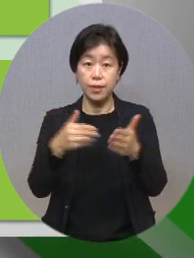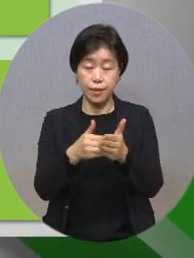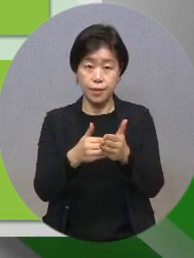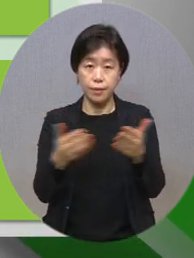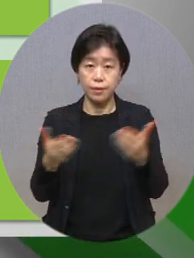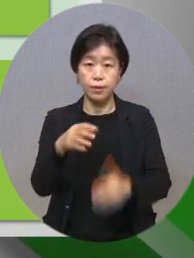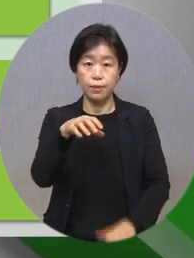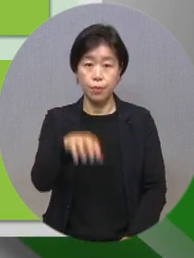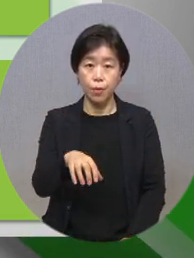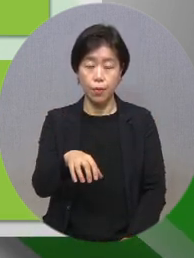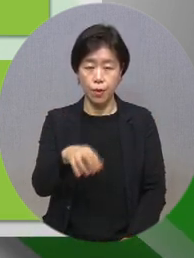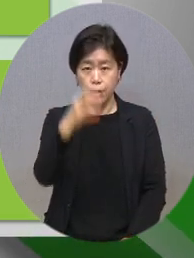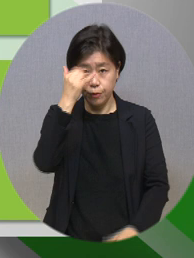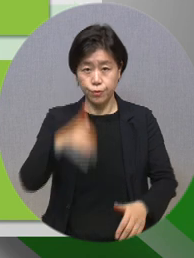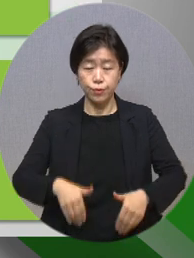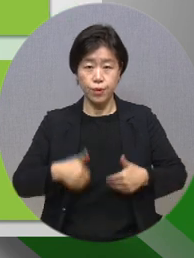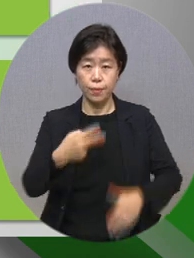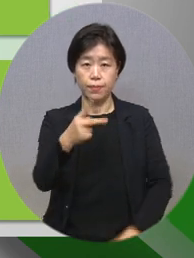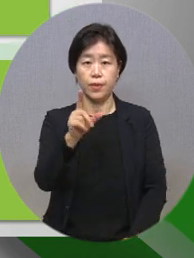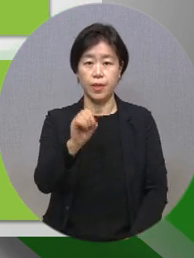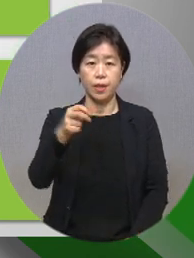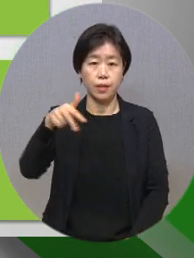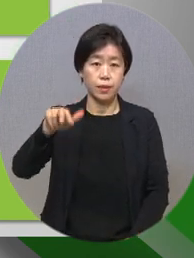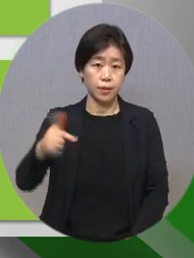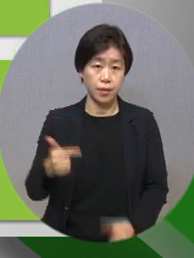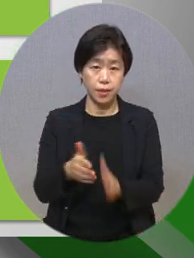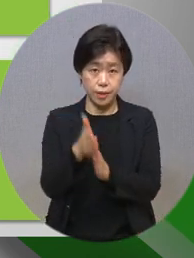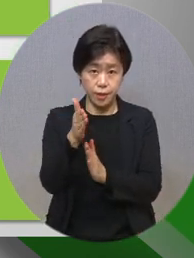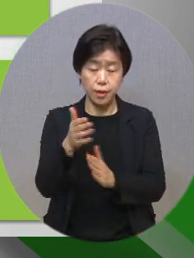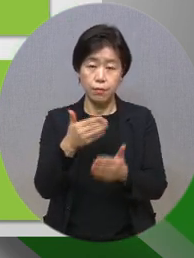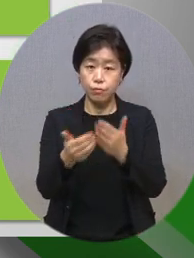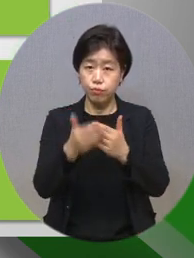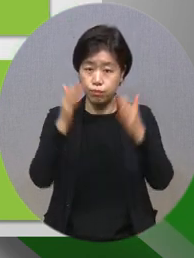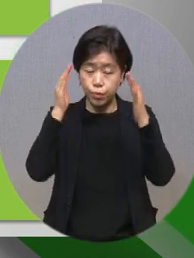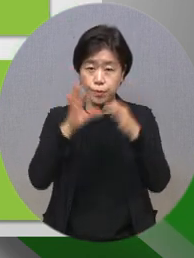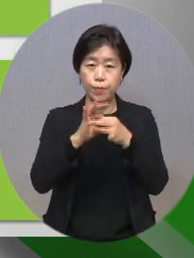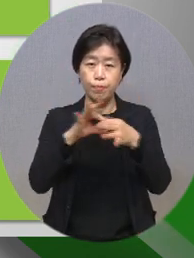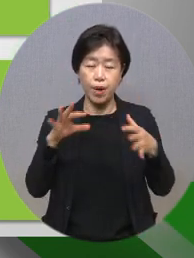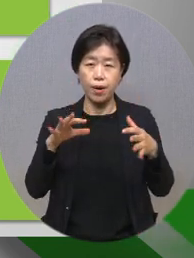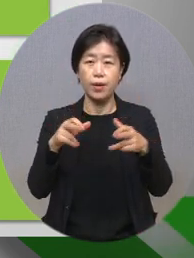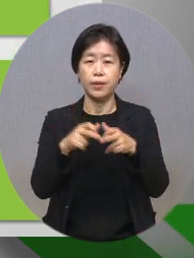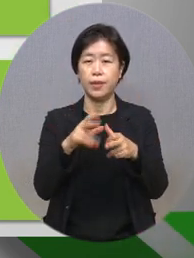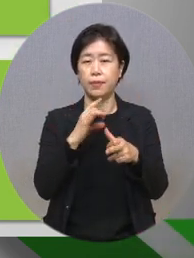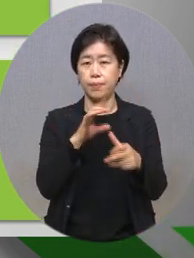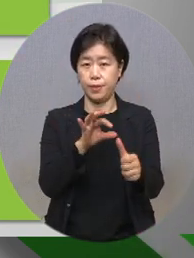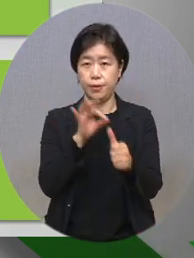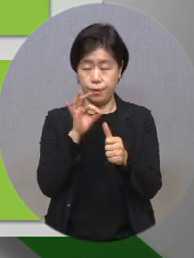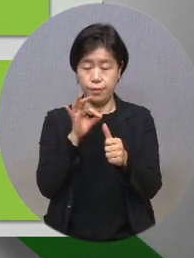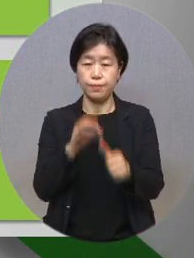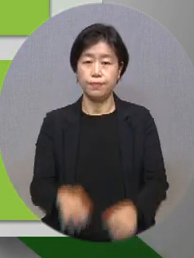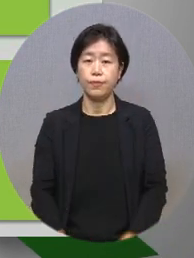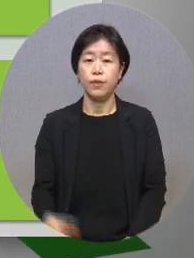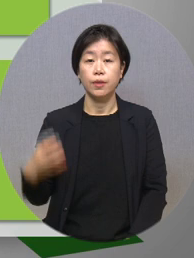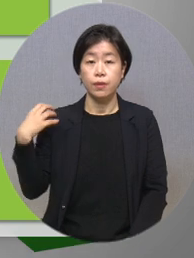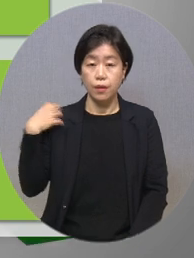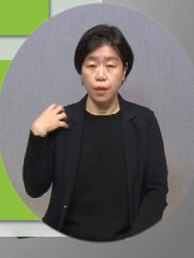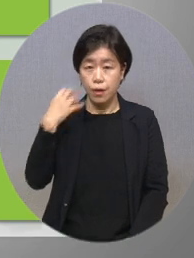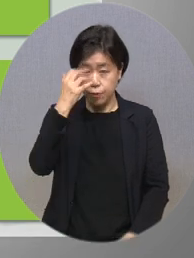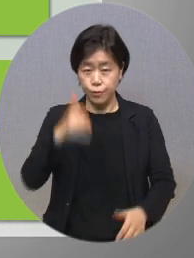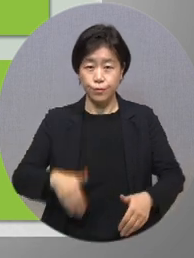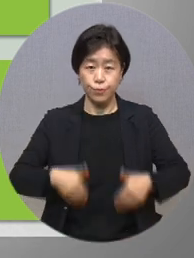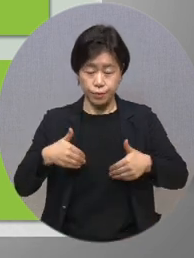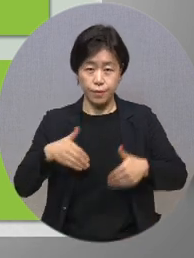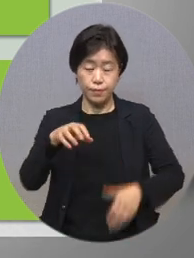충청남도 당진시입니다. 경력과 학력은 무관하며 상용직을 채용합니다. 장애인만 채용하며 담당